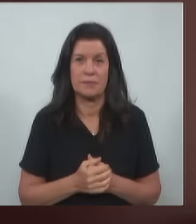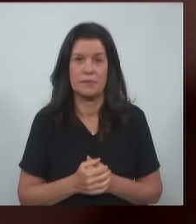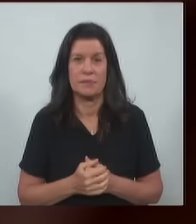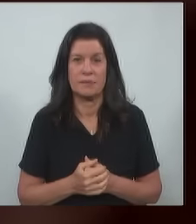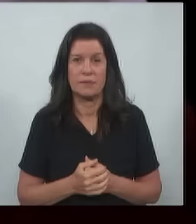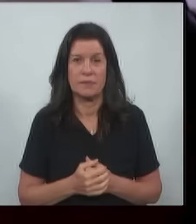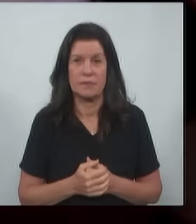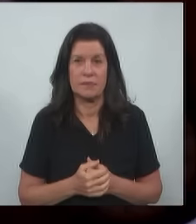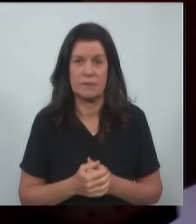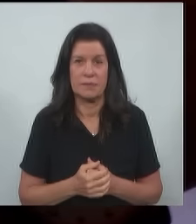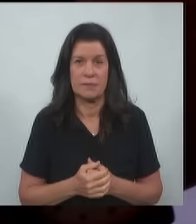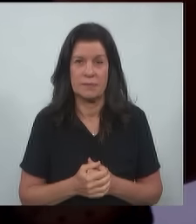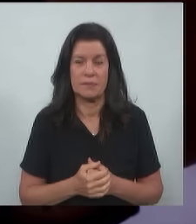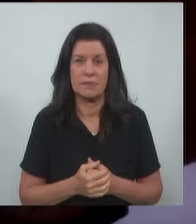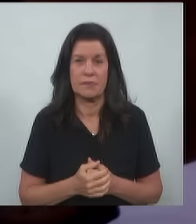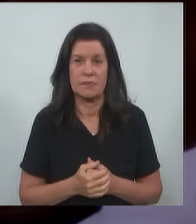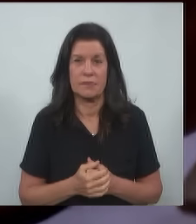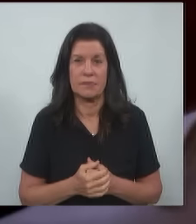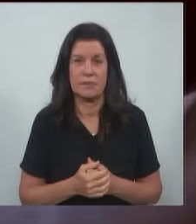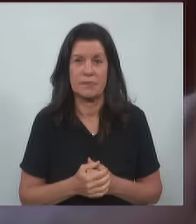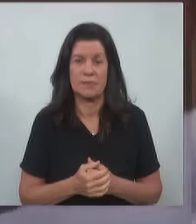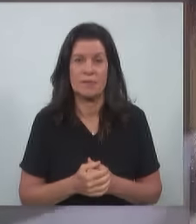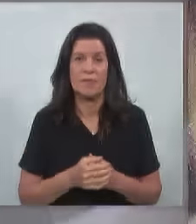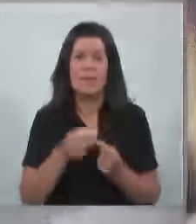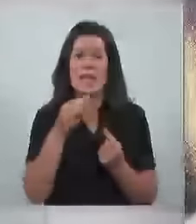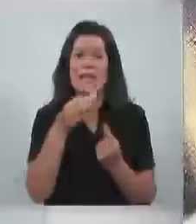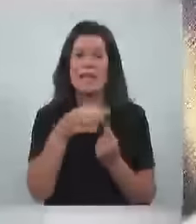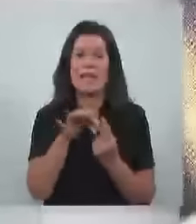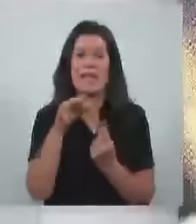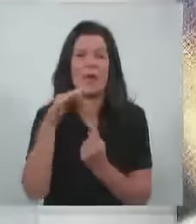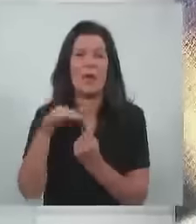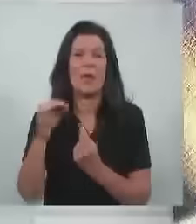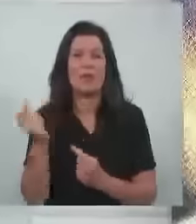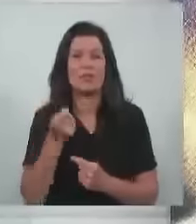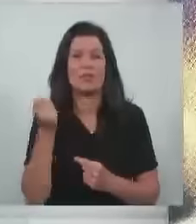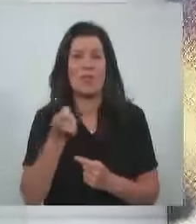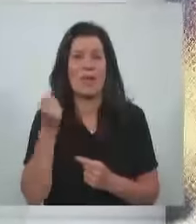אל גל, יד אל ים. הוא לראות שבת בחדר האוכל, וזאת אני. וואו.